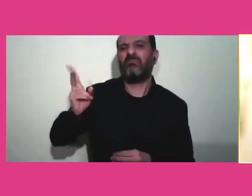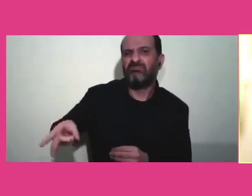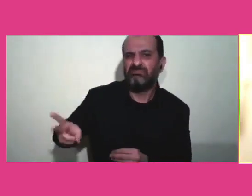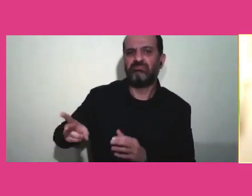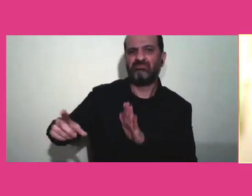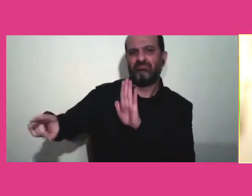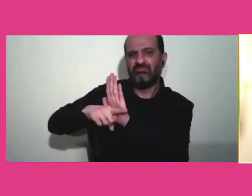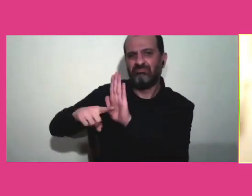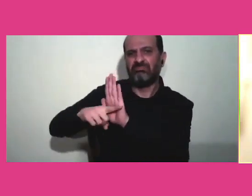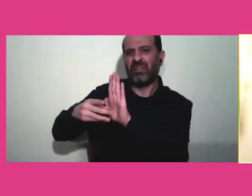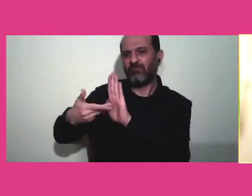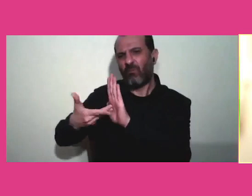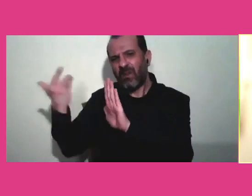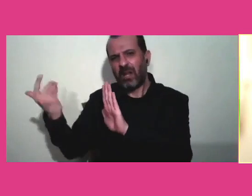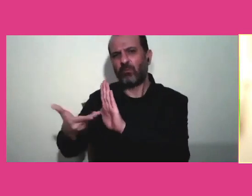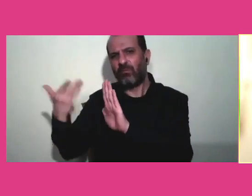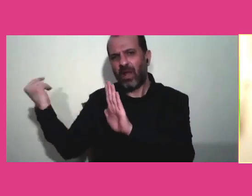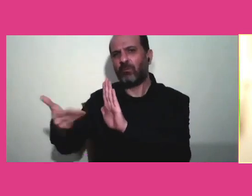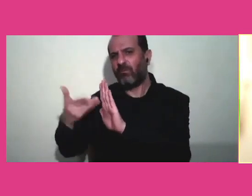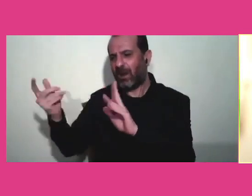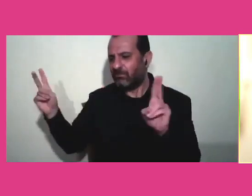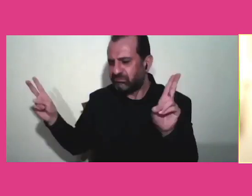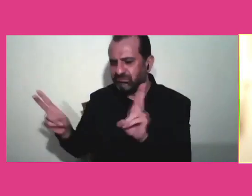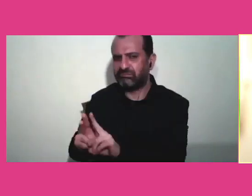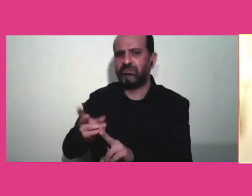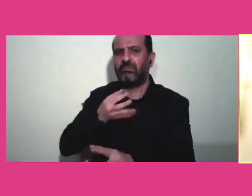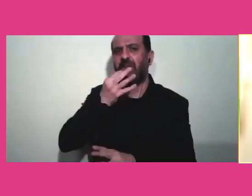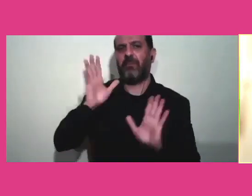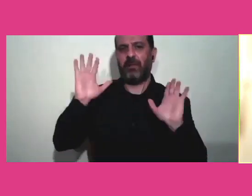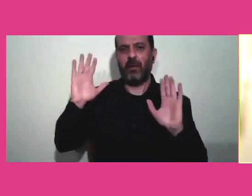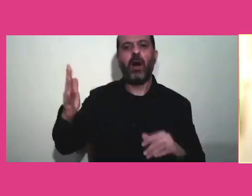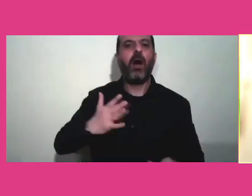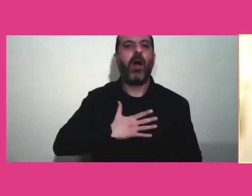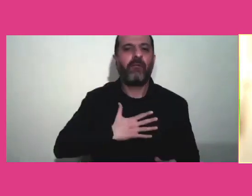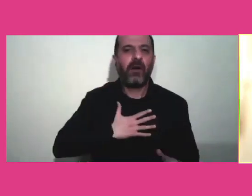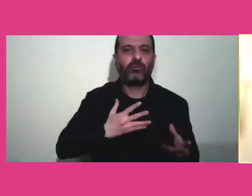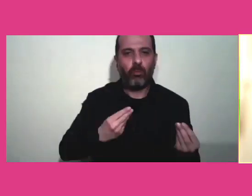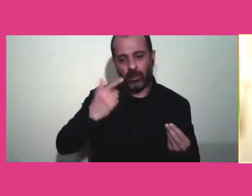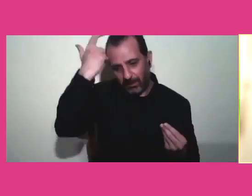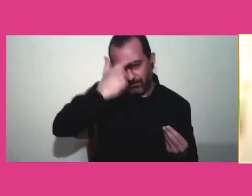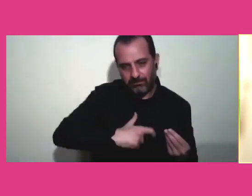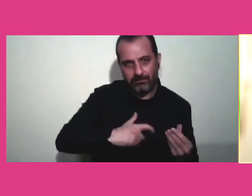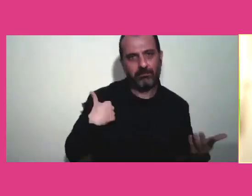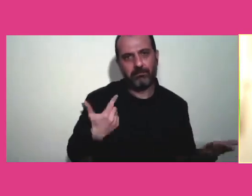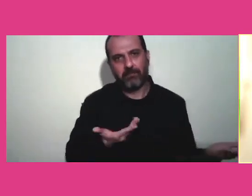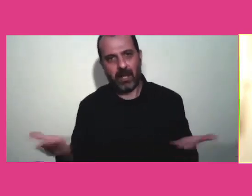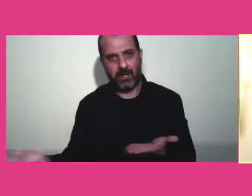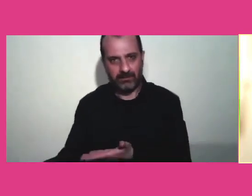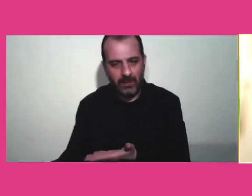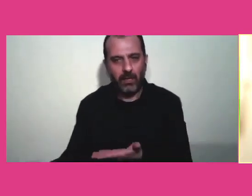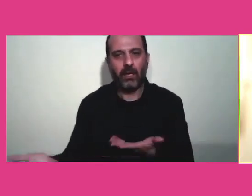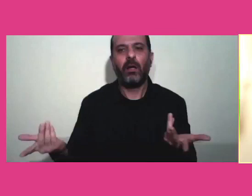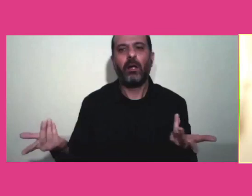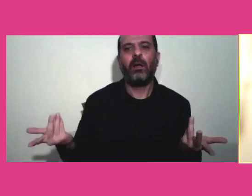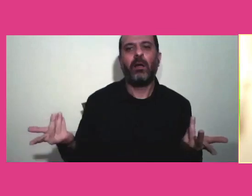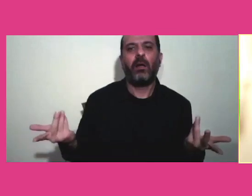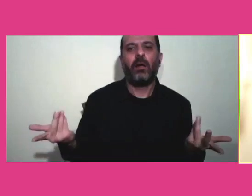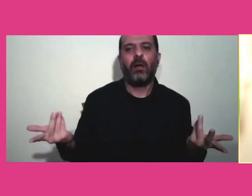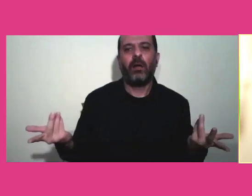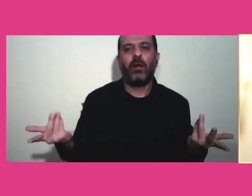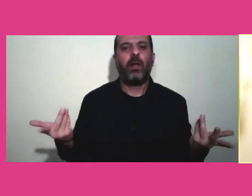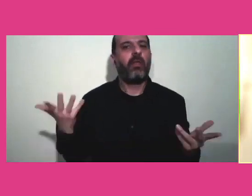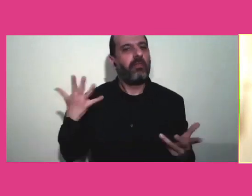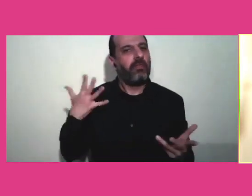συνεισφέρω σε όλο αυτό. Και σας ευχαριστώ πολύ που με καλέσατε. Θα ήθελα να